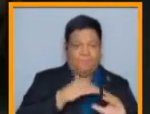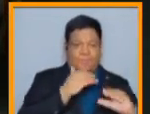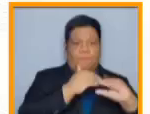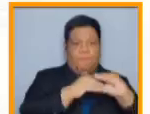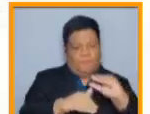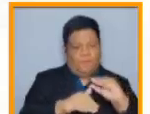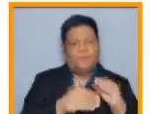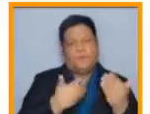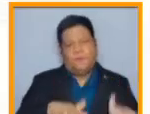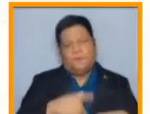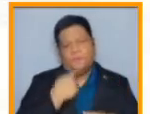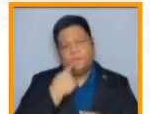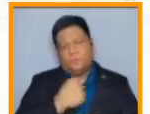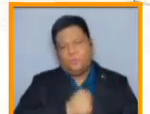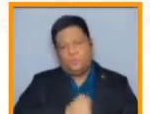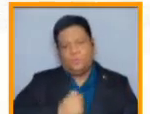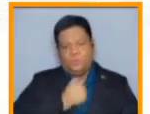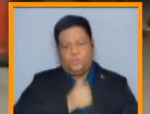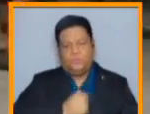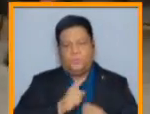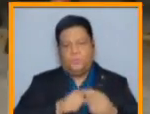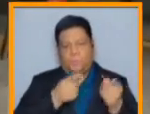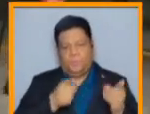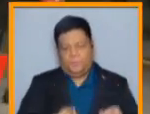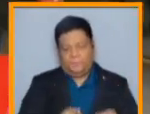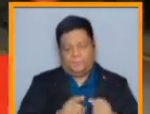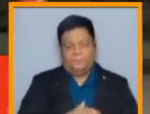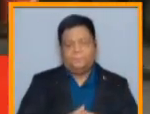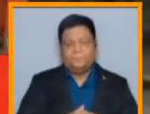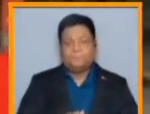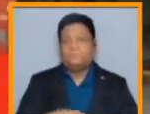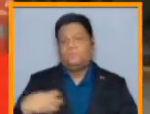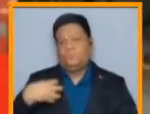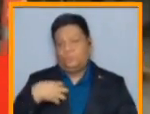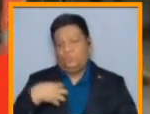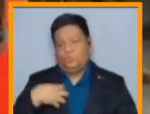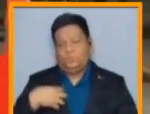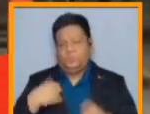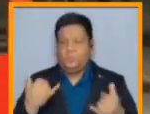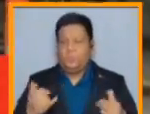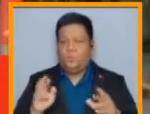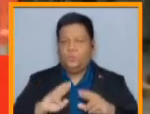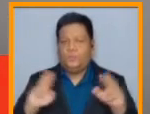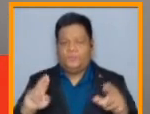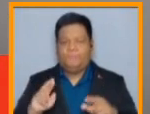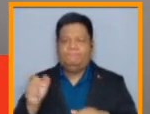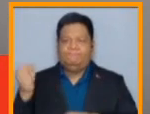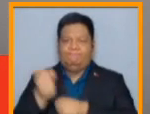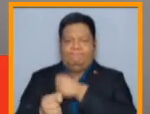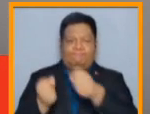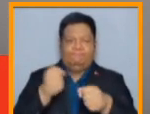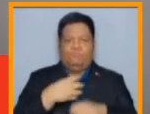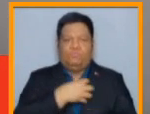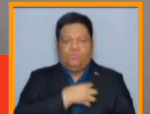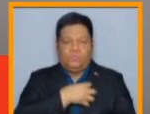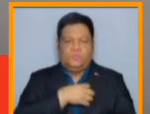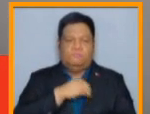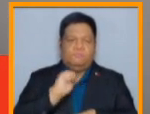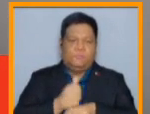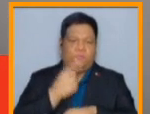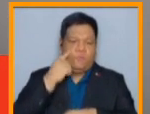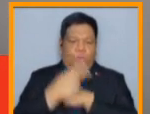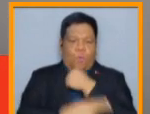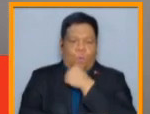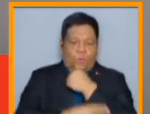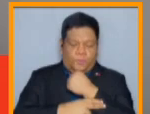nangyari. Sisimula na raw ng PNP ang pagde-deploy ng mga pulis sa mga quarantine hotel. PNP Chief General General Carlos